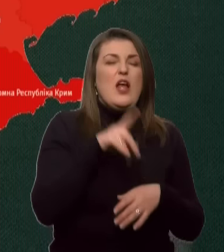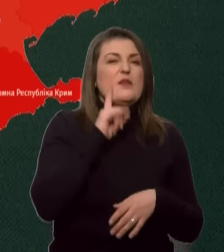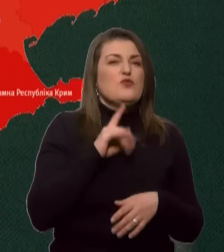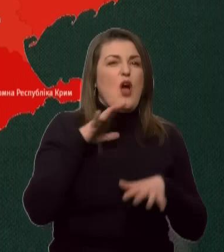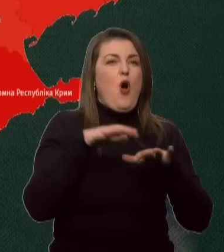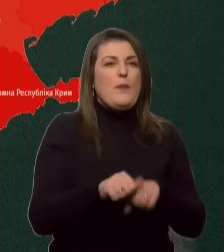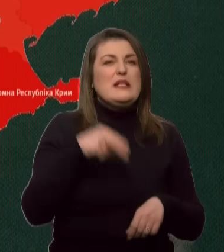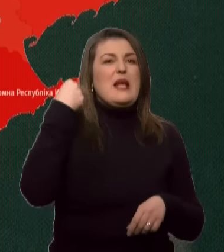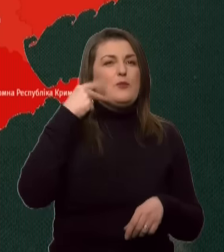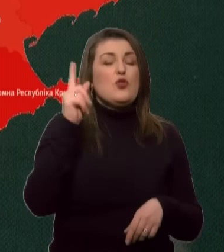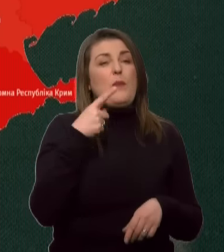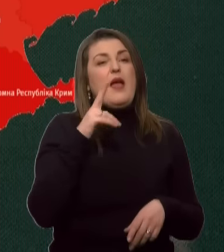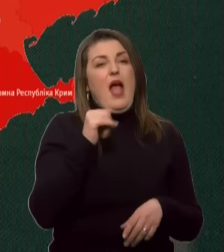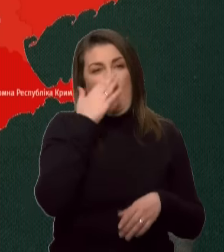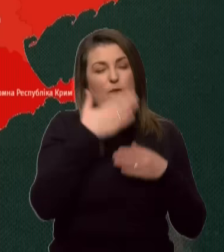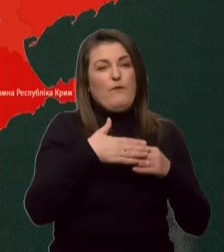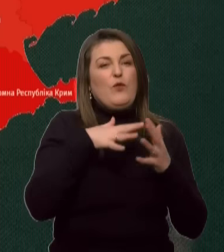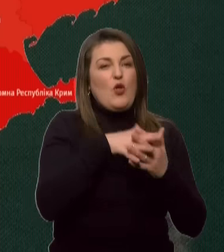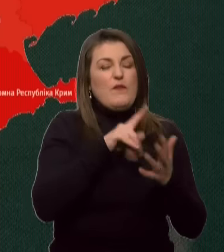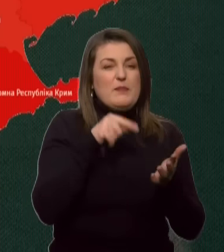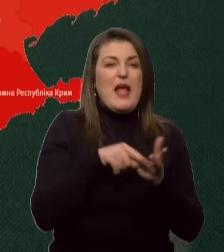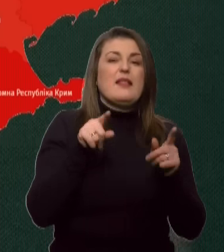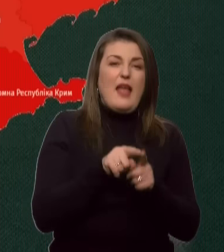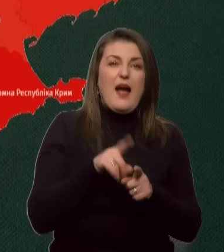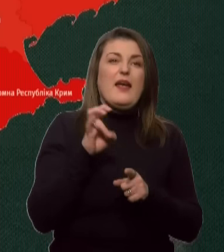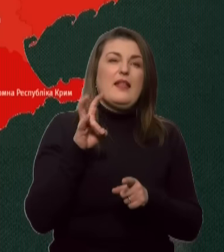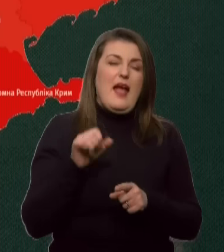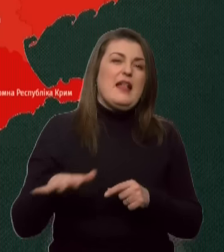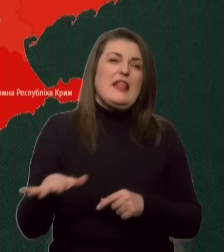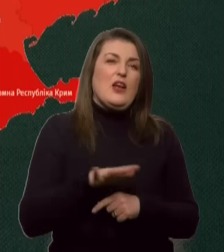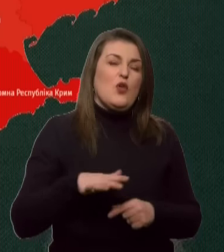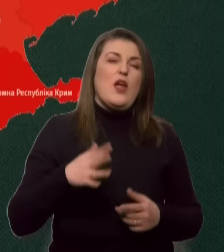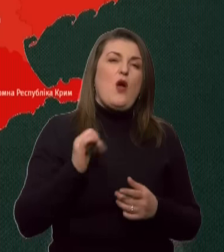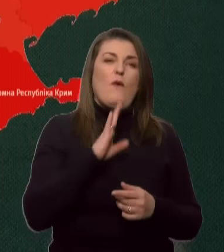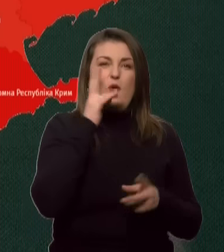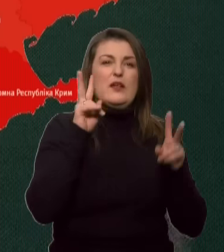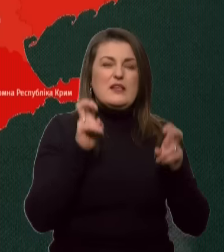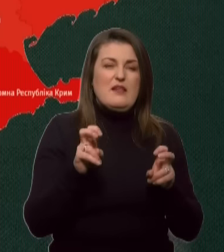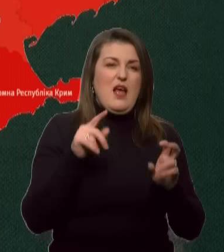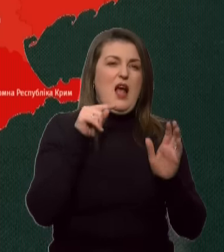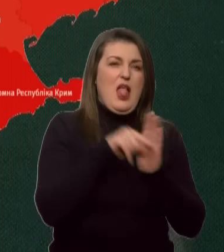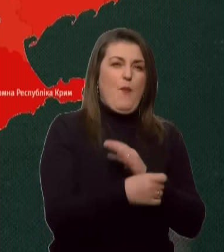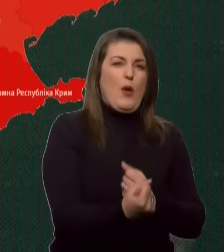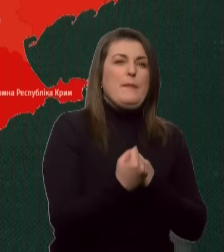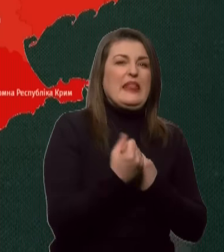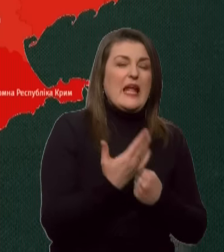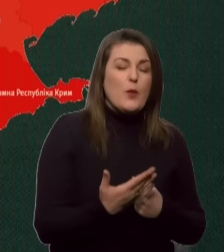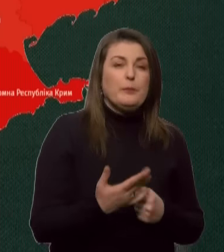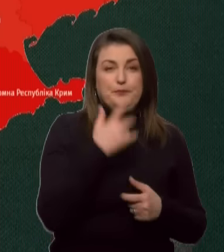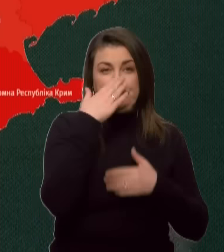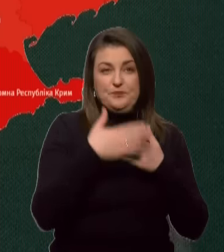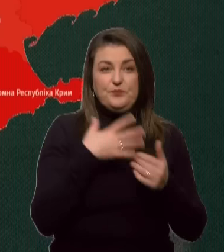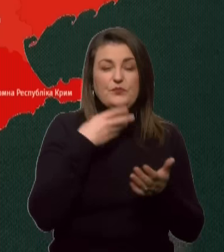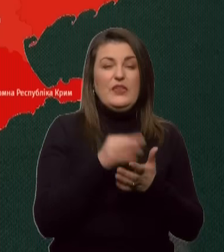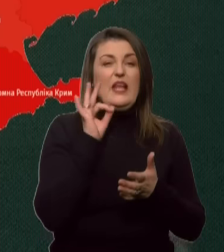окупованої Запорізької області як у фронтових містах, так безпосередньо і на території, яку ворог називає глибоким тилом. Пане Іване, напередодні у